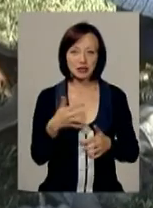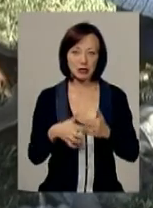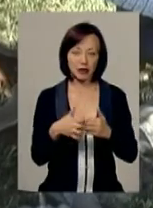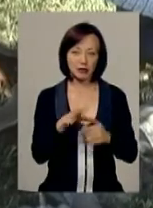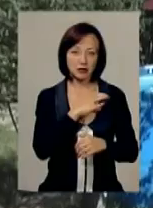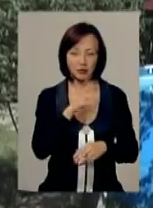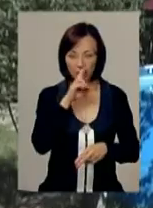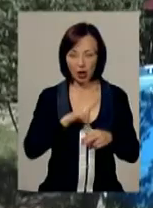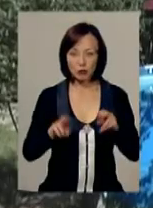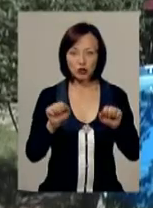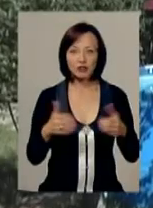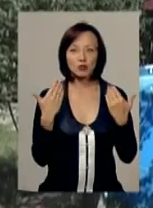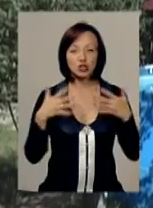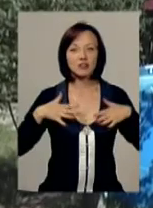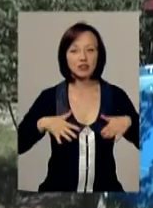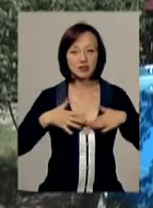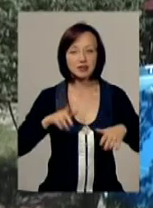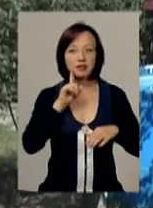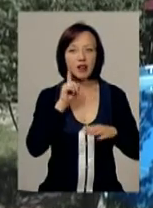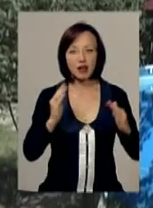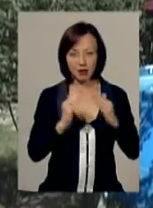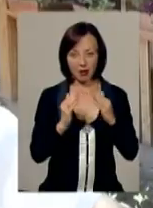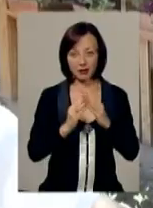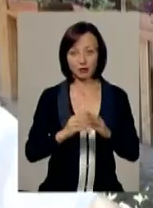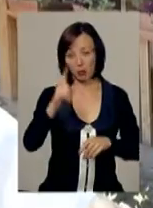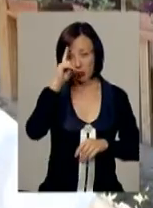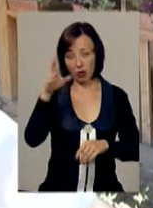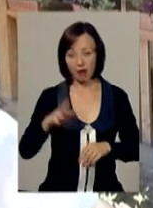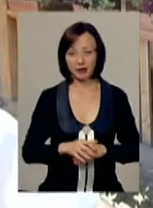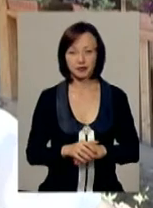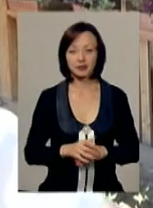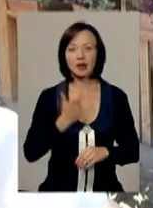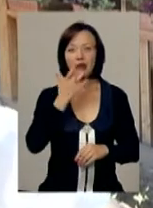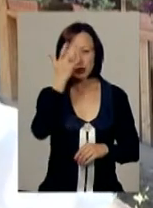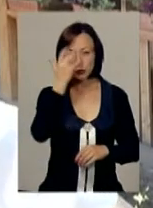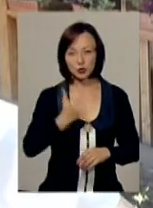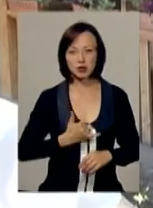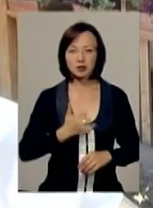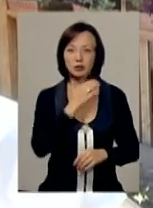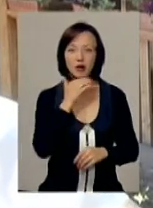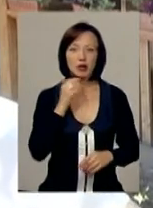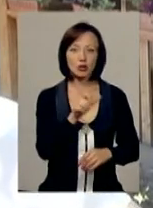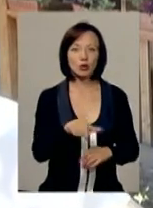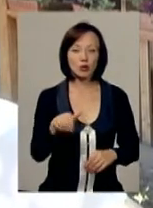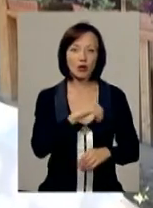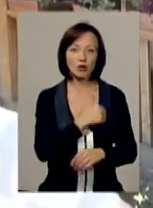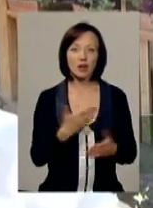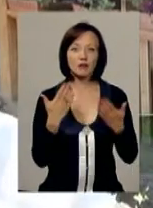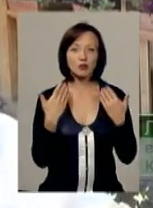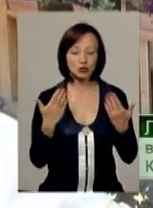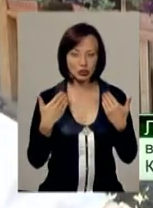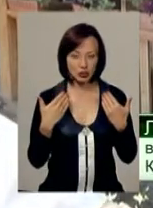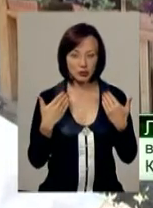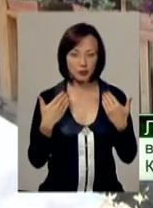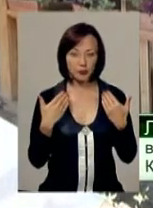втратили можливість відпочити в Криму, зелені оселі вельми популярні. Літом у нас дуже багато людей, які бажають відпочити